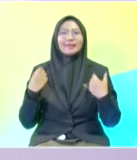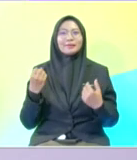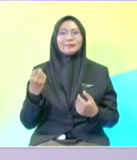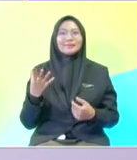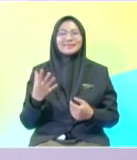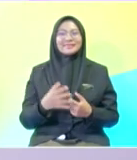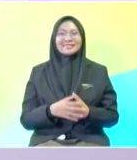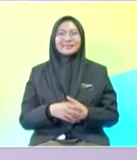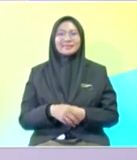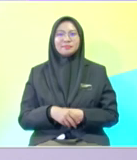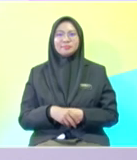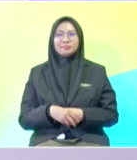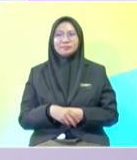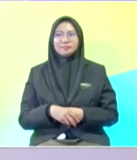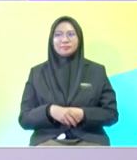emang